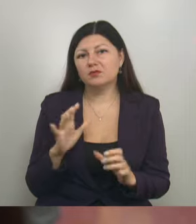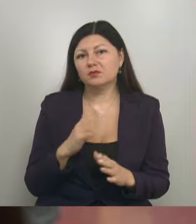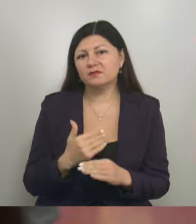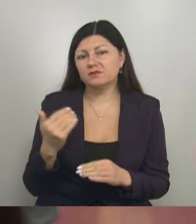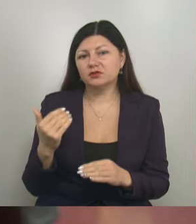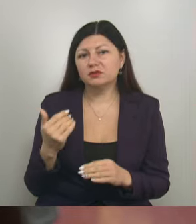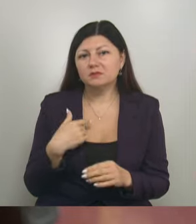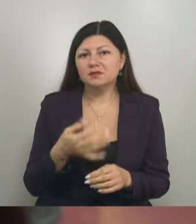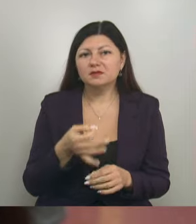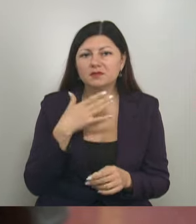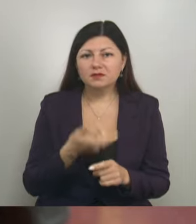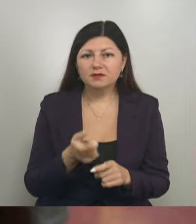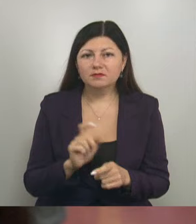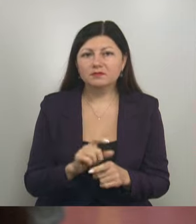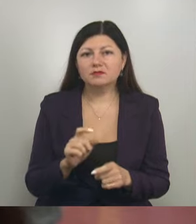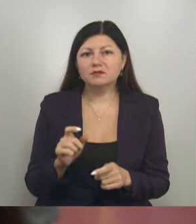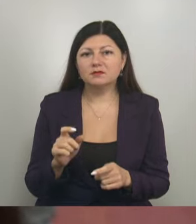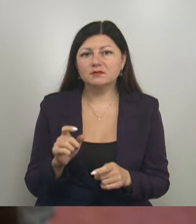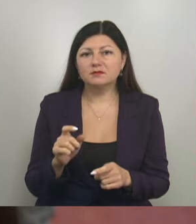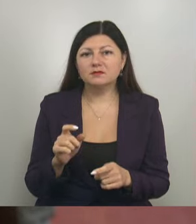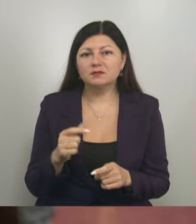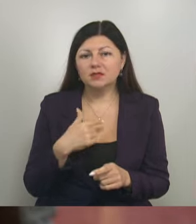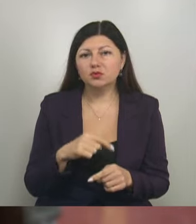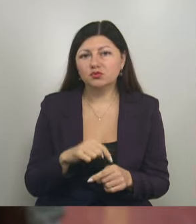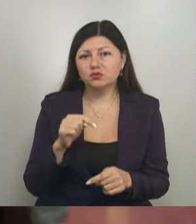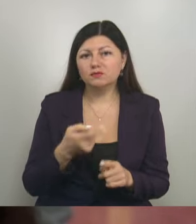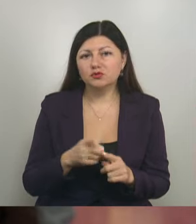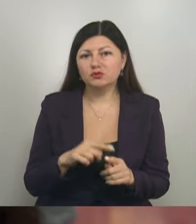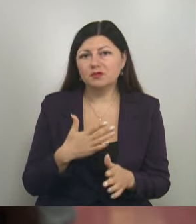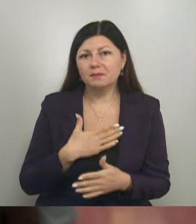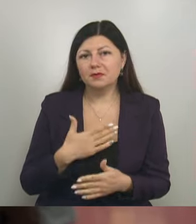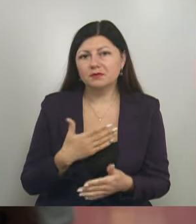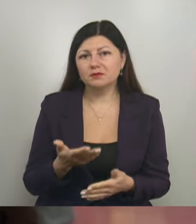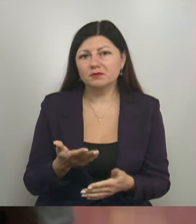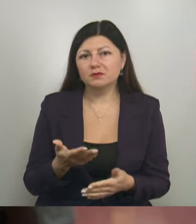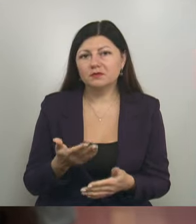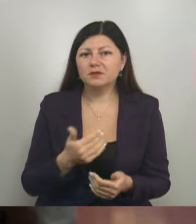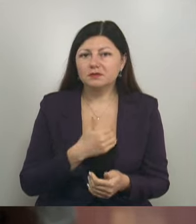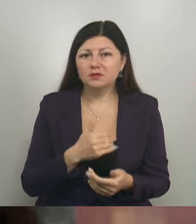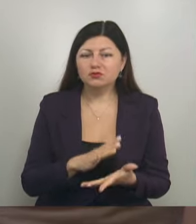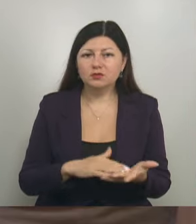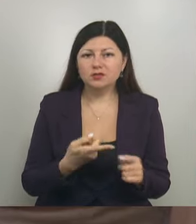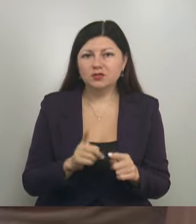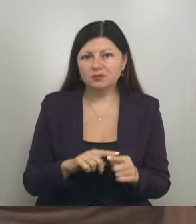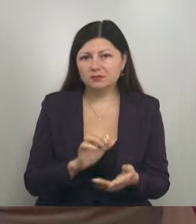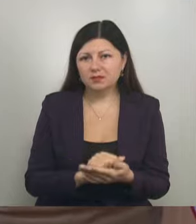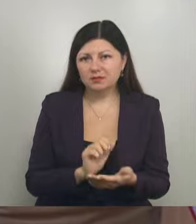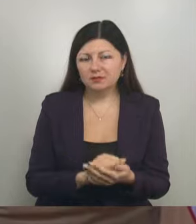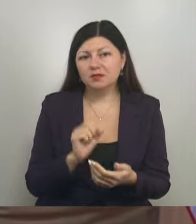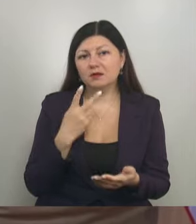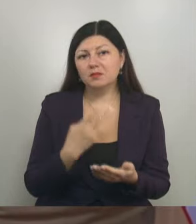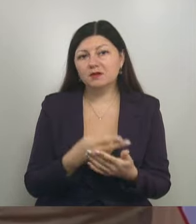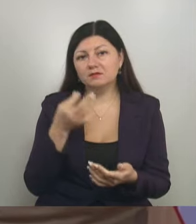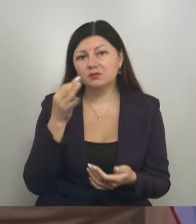Мне просто это нравится. И вот я чувствую, что вот это мое, и хочу дальше этим заниматься. Как